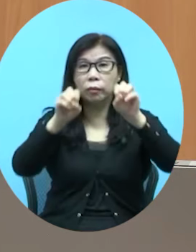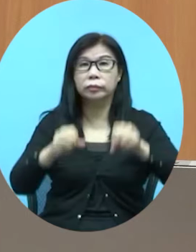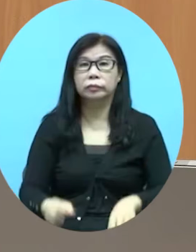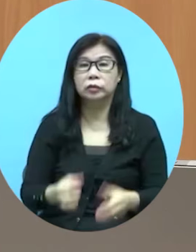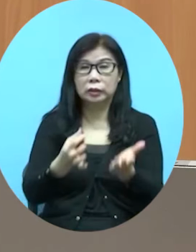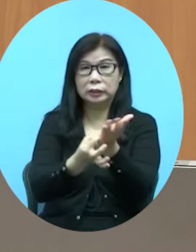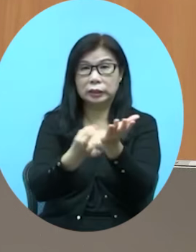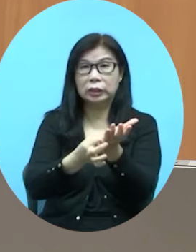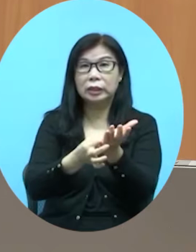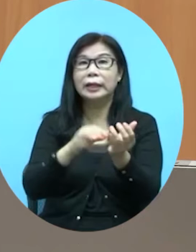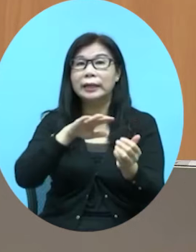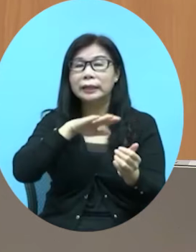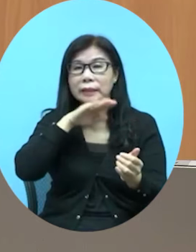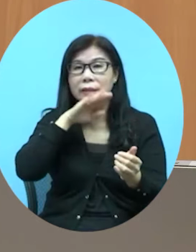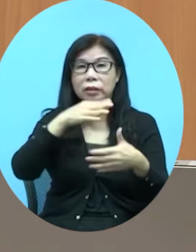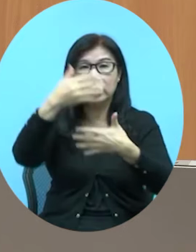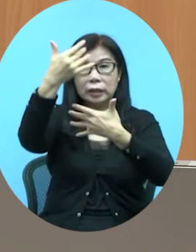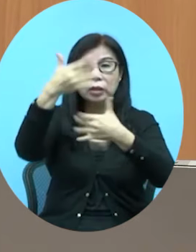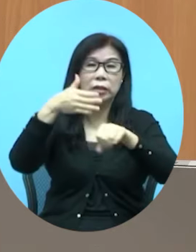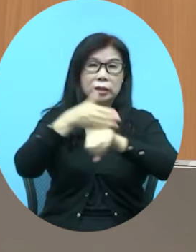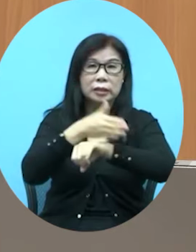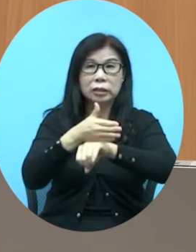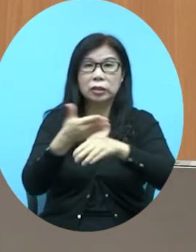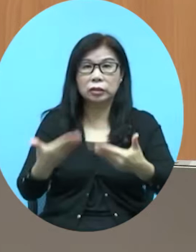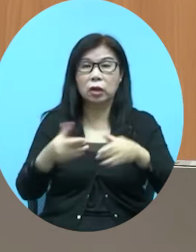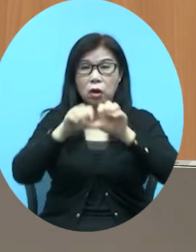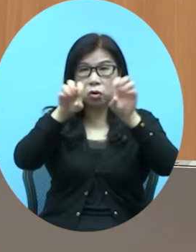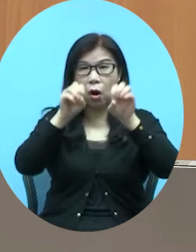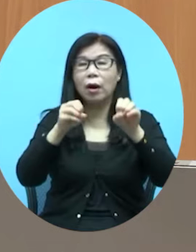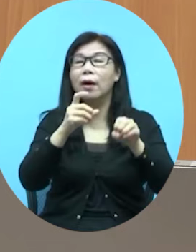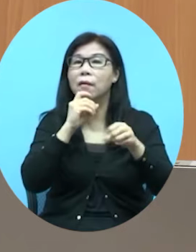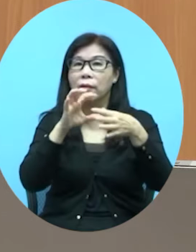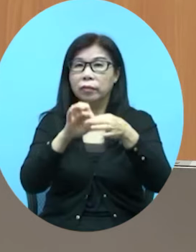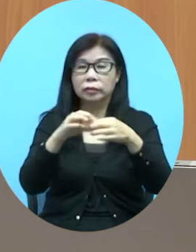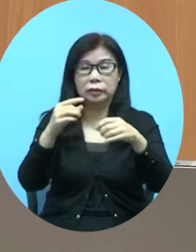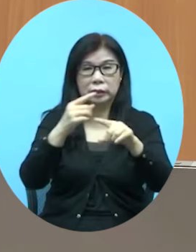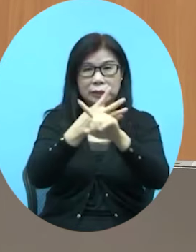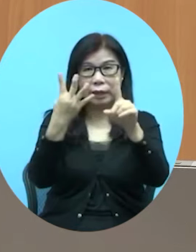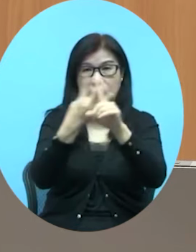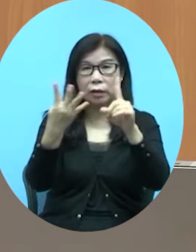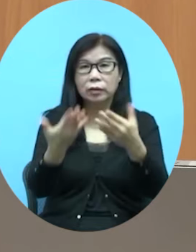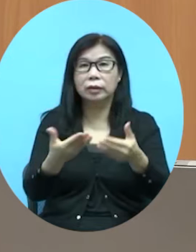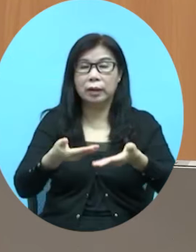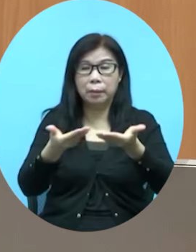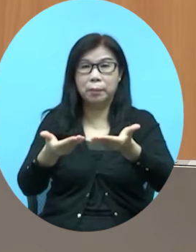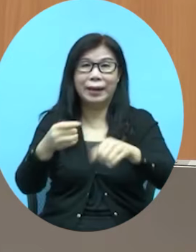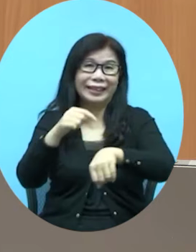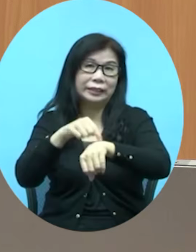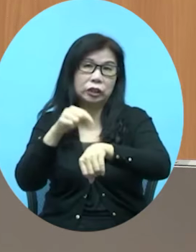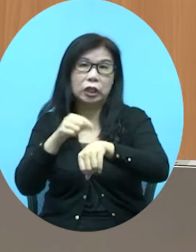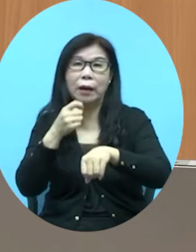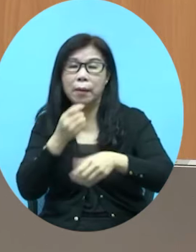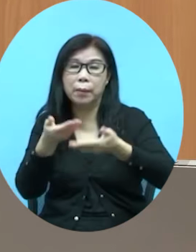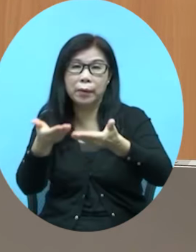就要看回石子可能会刺过现在我们已经公布了十四间的因为要给一些时间那些